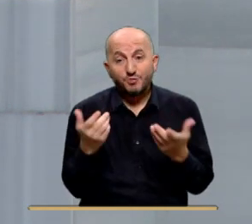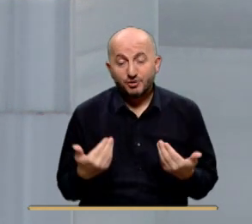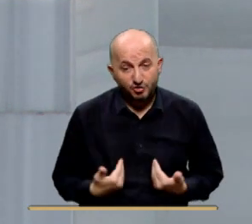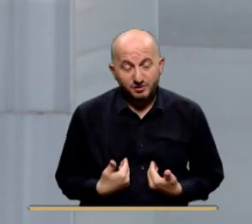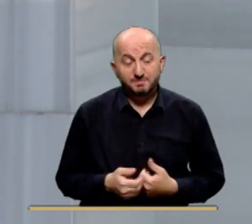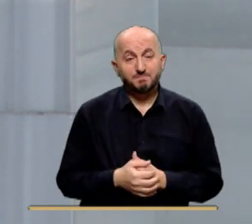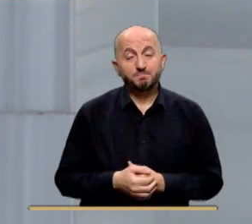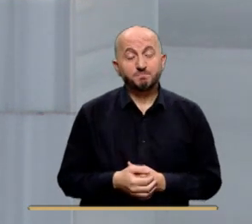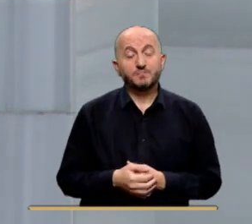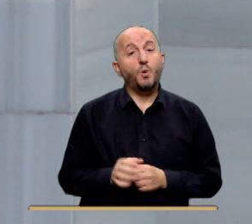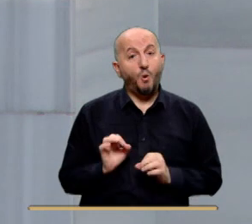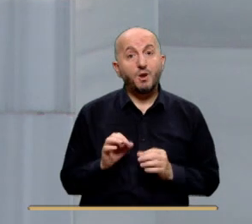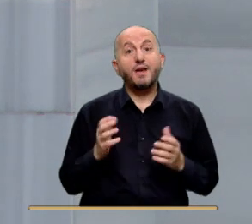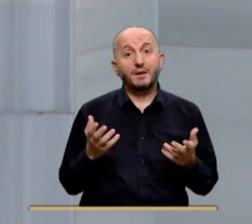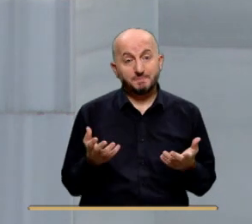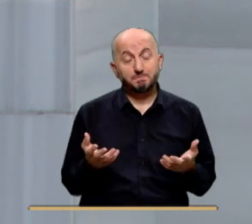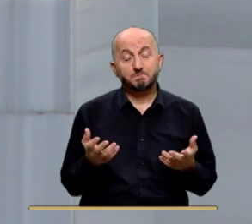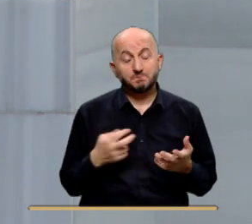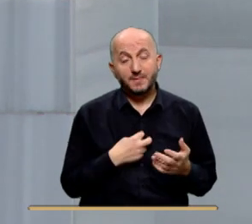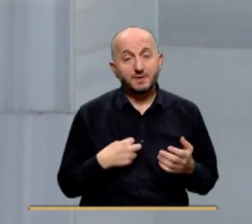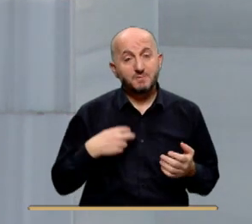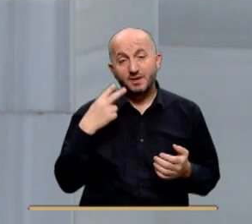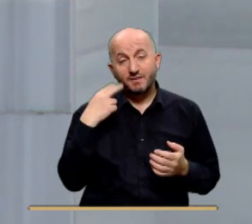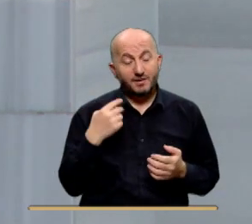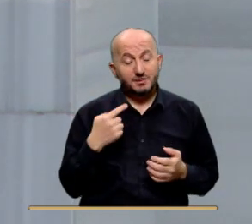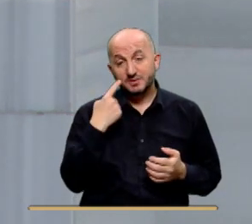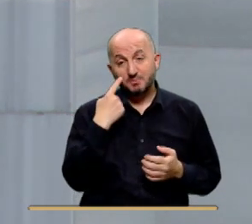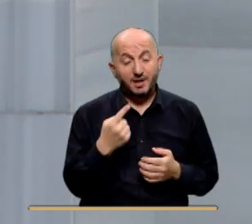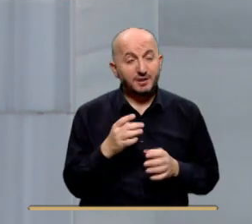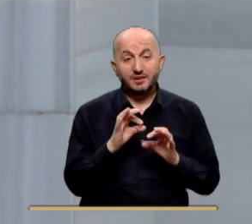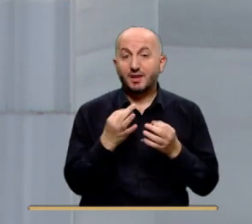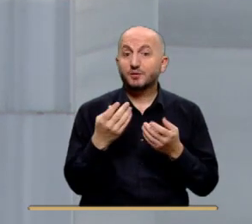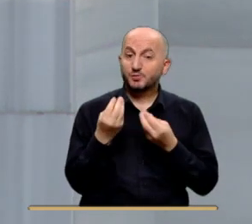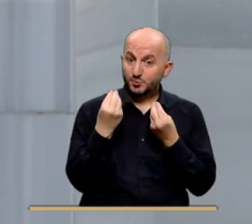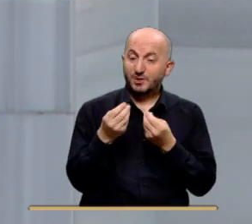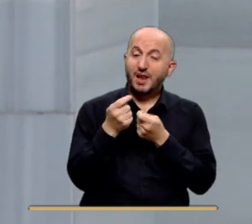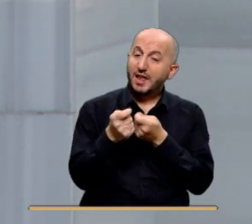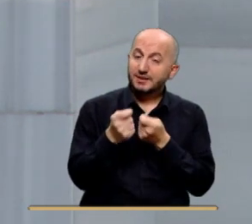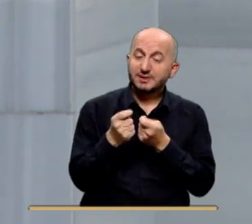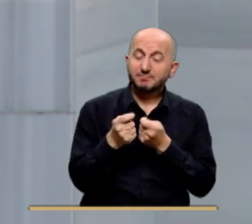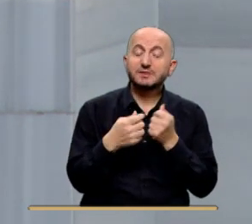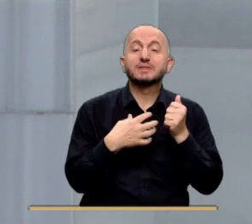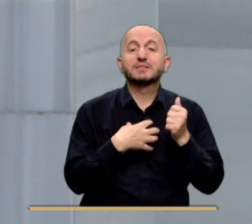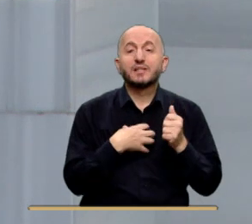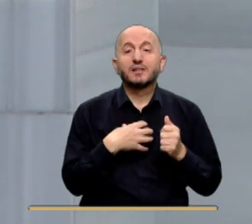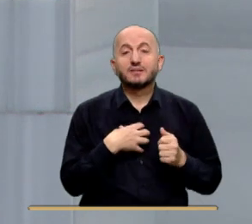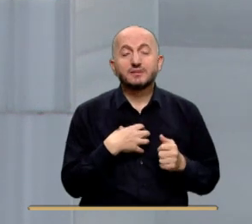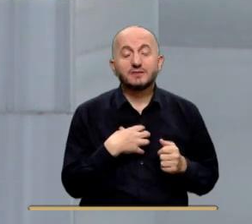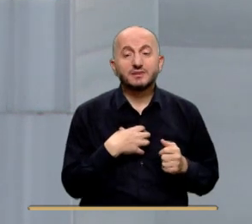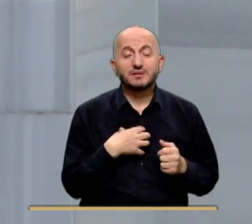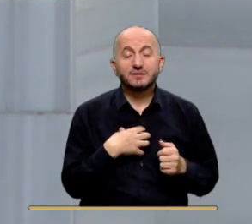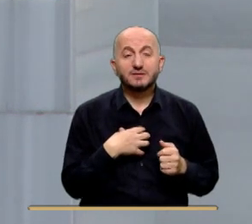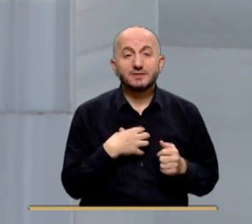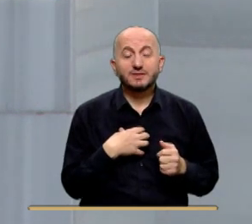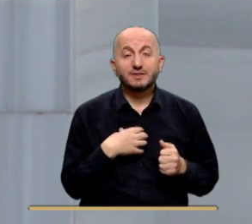koruyacağım? Öyle ya, Efendimiz bakınız ne güzel bir eğitimci. Kendi işine bak Ömer,